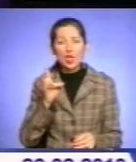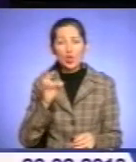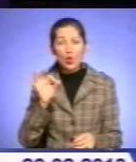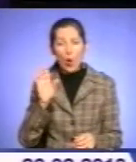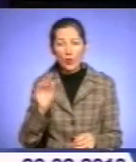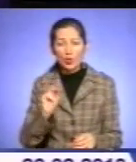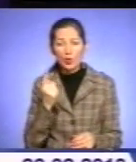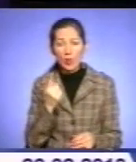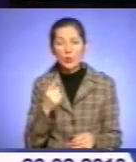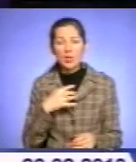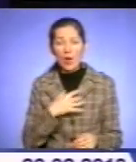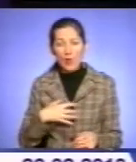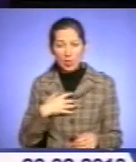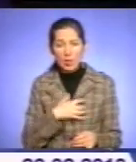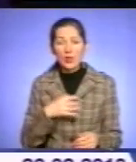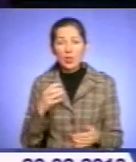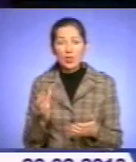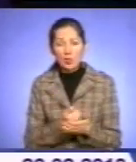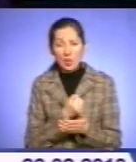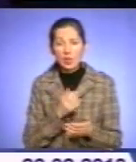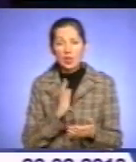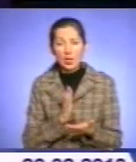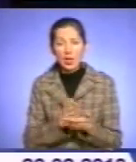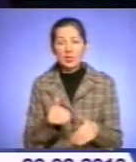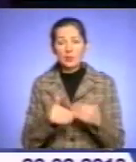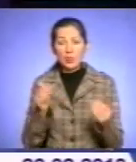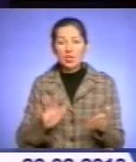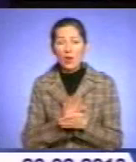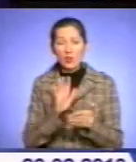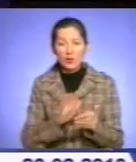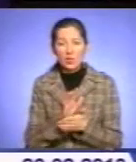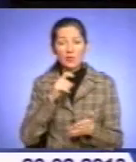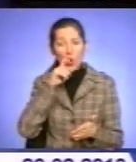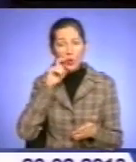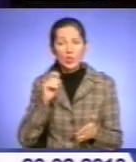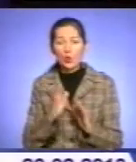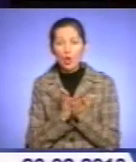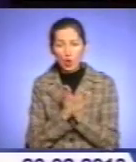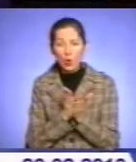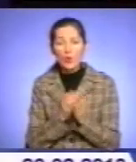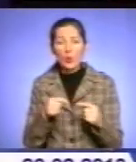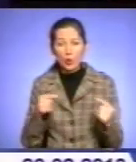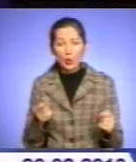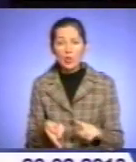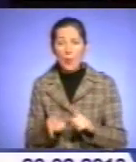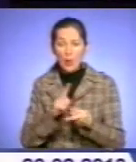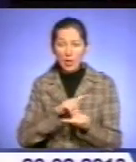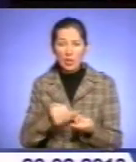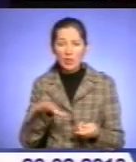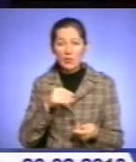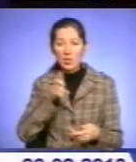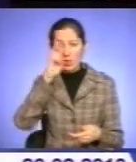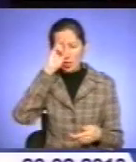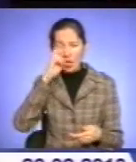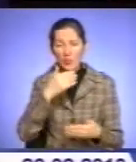вагомих досягнень минулого року стало збільшення видавництва української книжкової продукції та перехід майже усіх державних каналів на